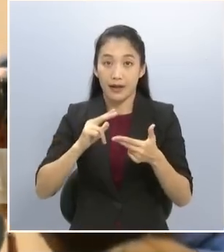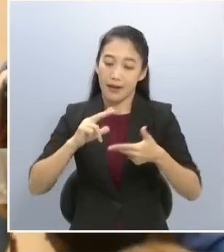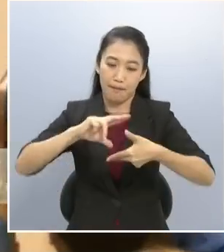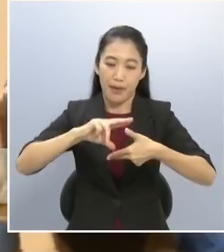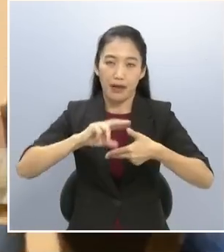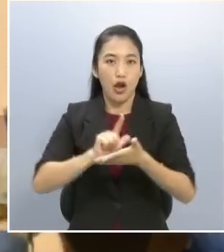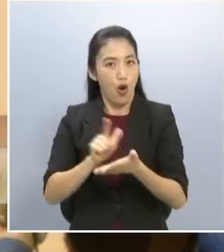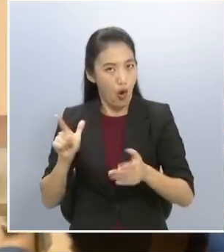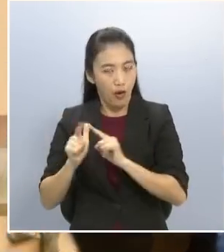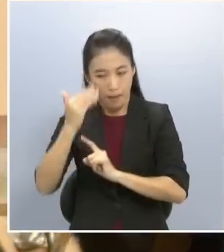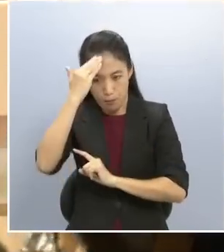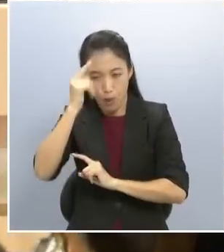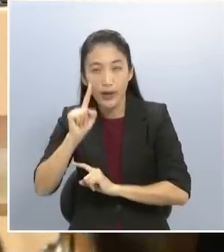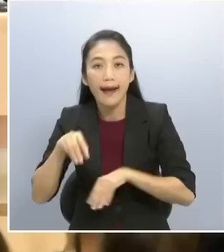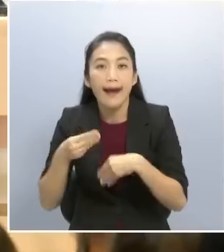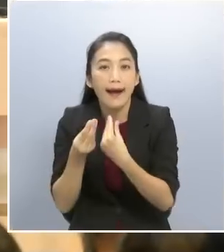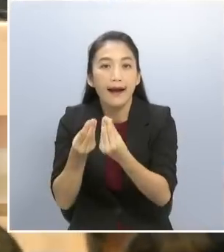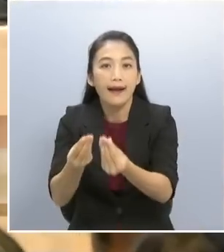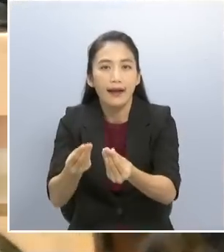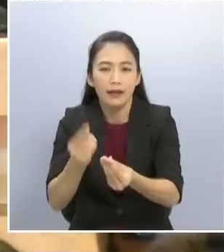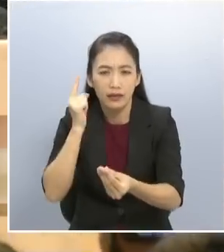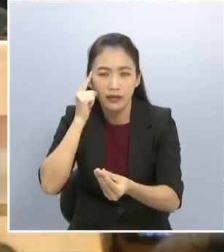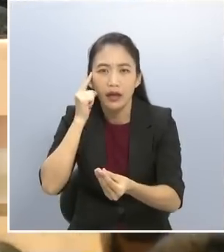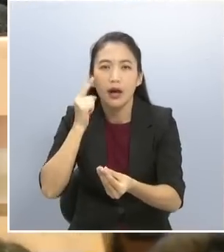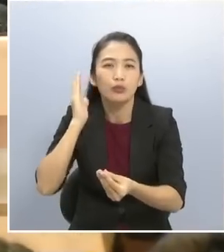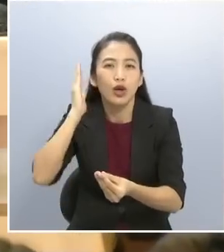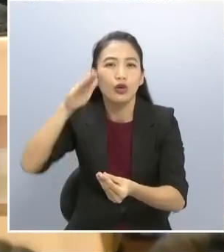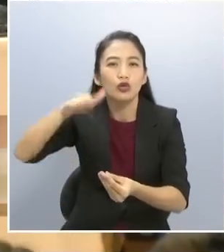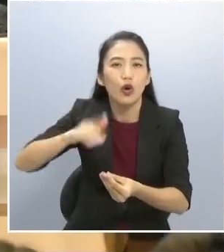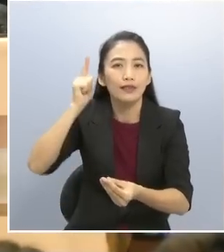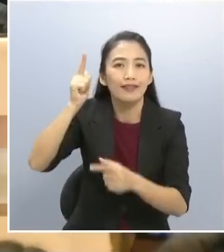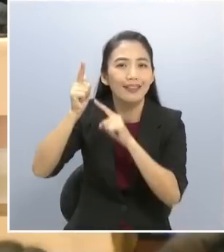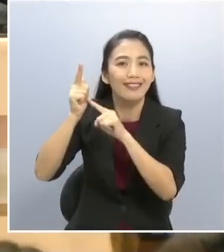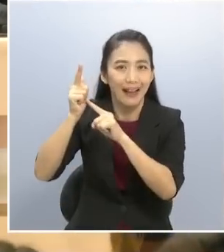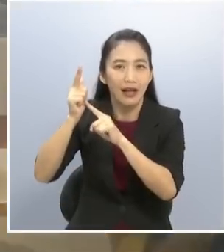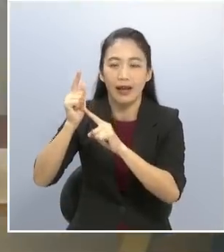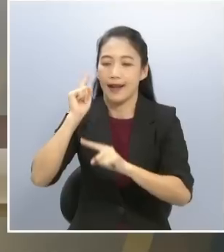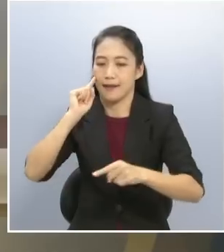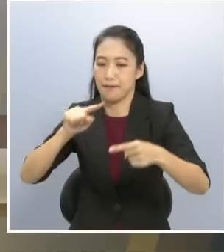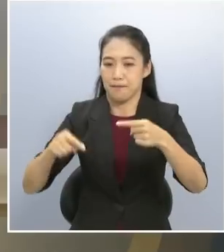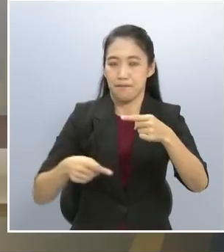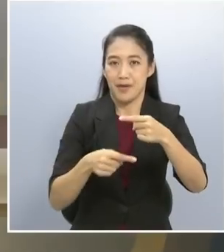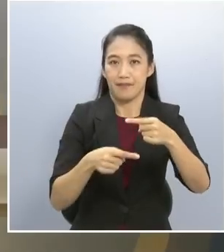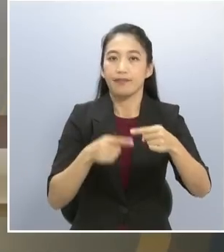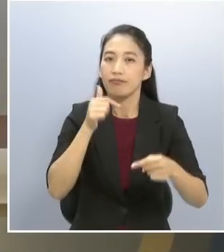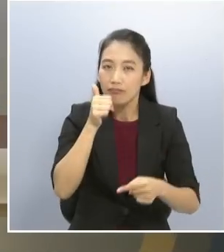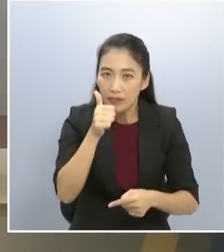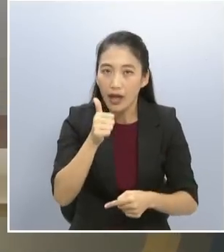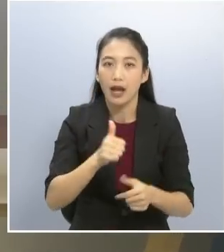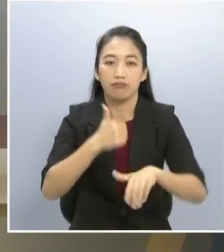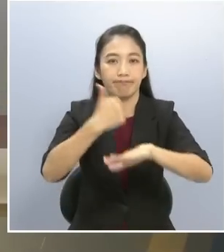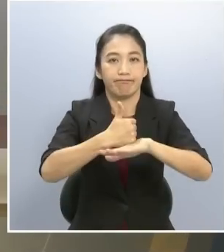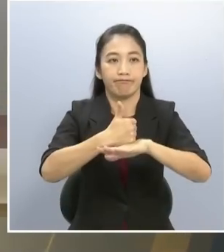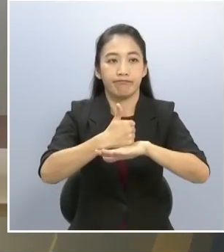ภัทรวัฒน์วงศ์สุวรรณอดีตผู้บัญชาการตำรวจแห่งชาติหนองคายซึ่งเป็นคนที่อยู่เบื้องหลังพรรคพลังประชารัฐมาเป็นหัวหน้าพรรคแทน